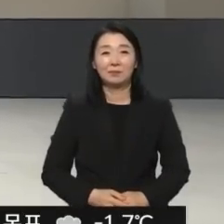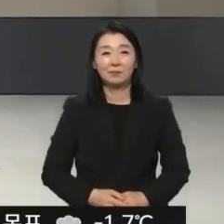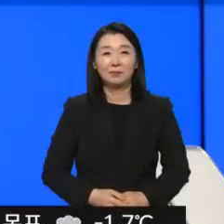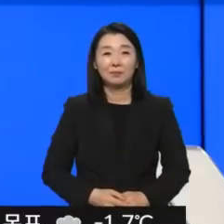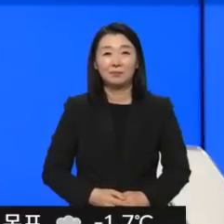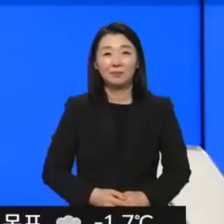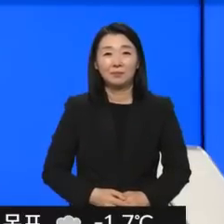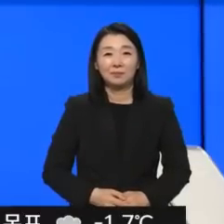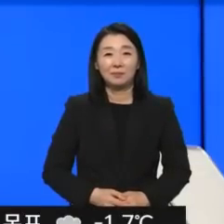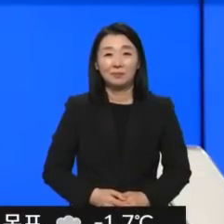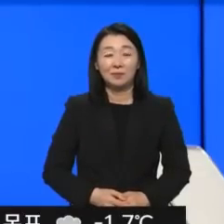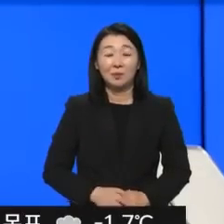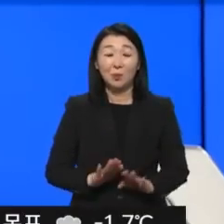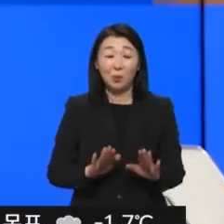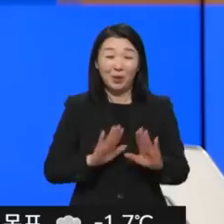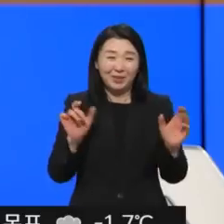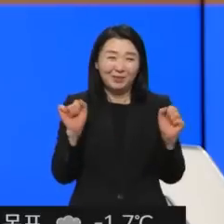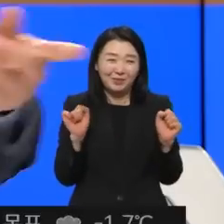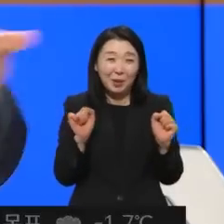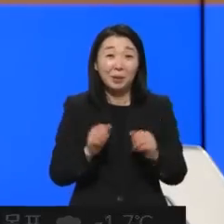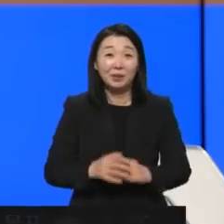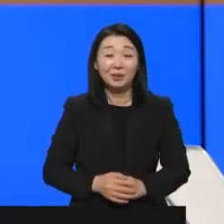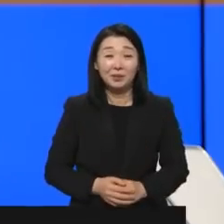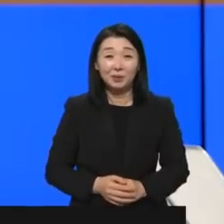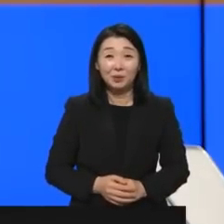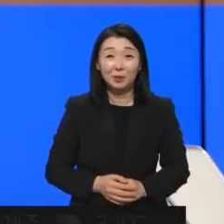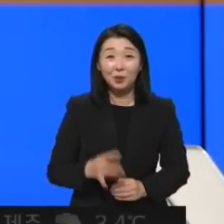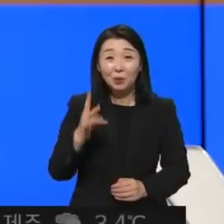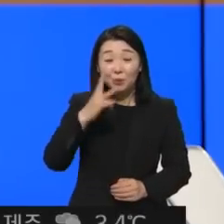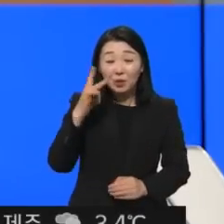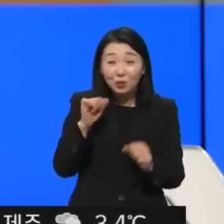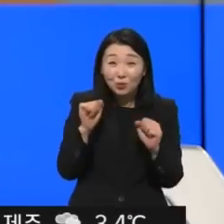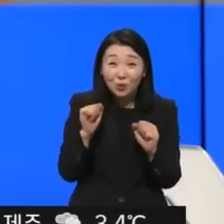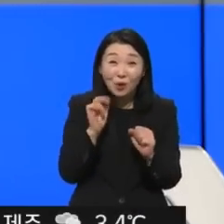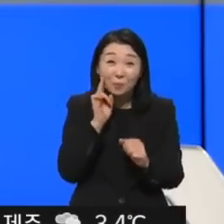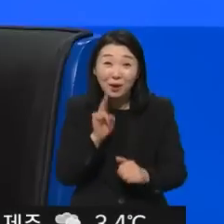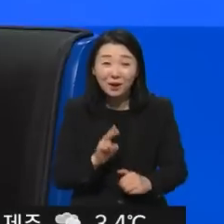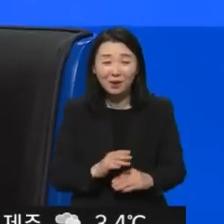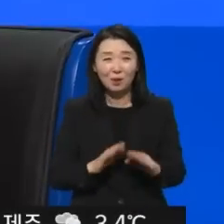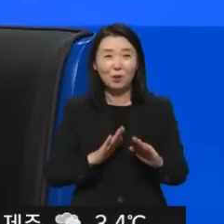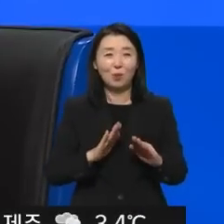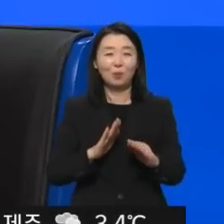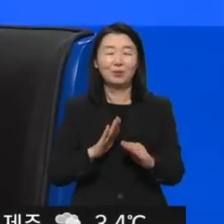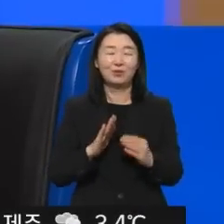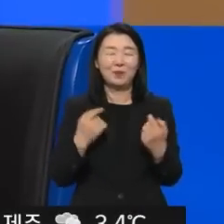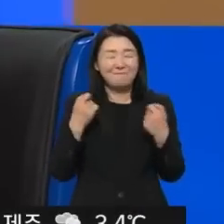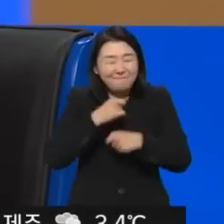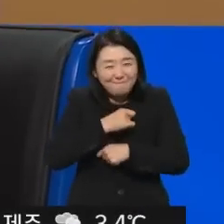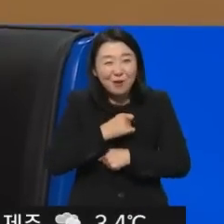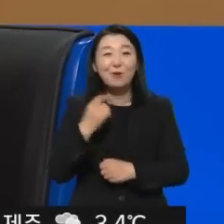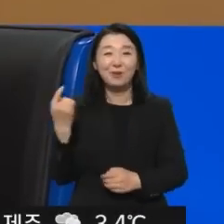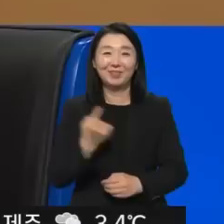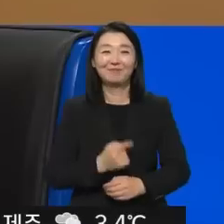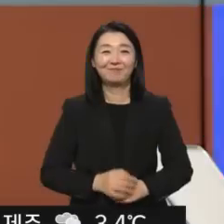네, 오늘 정말 춥긴 춥더라고요. 그 유실장도 뭐 추위 참 많이 타요? 네, 오늘 아주 무장을 하고 왔습니다. 아, 그래요? 네. 네. 자,